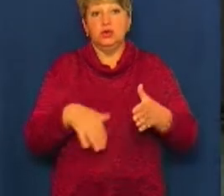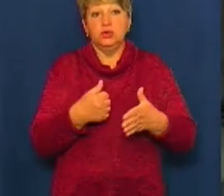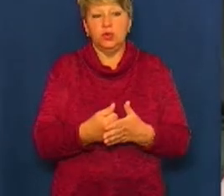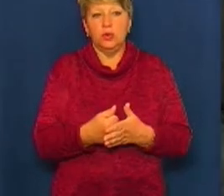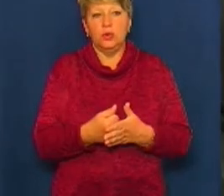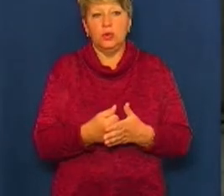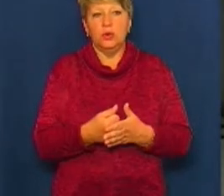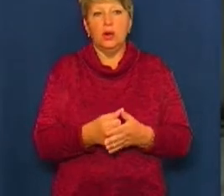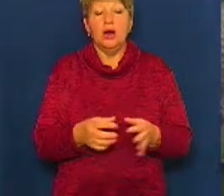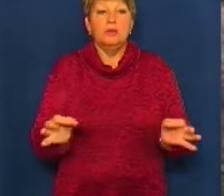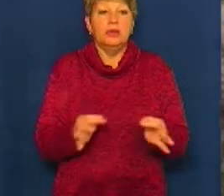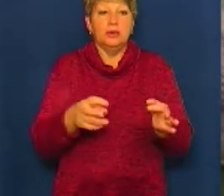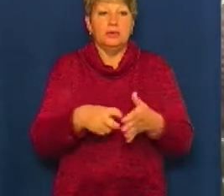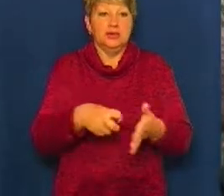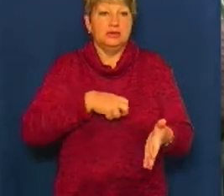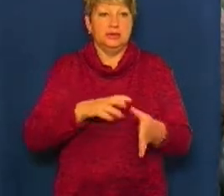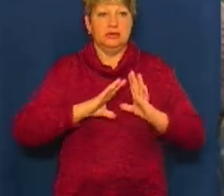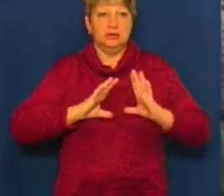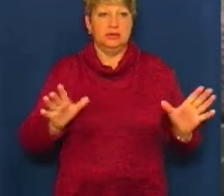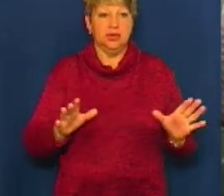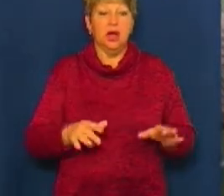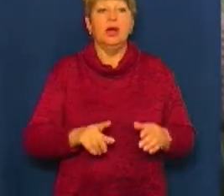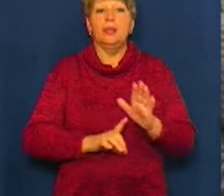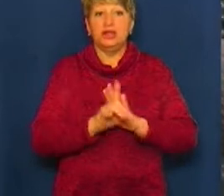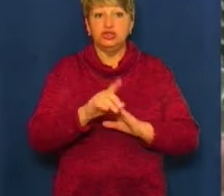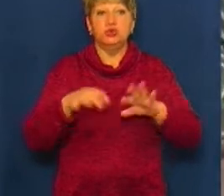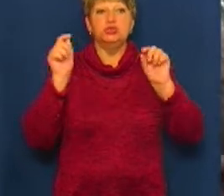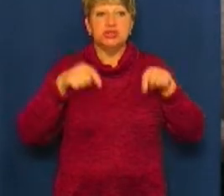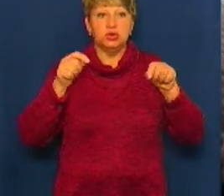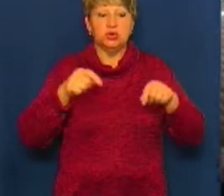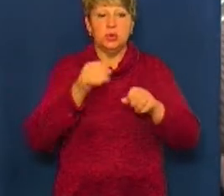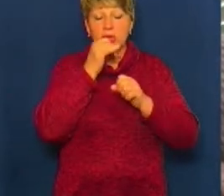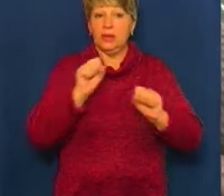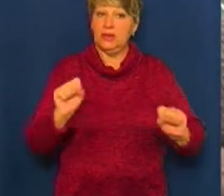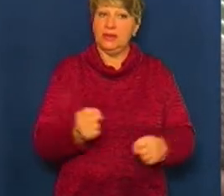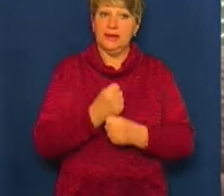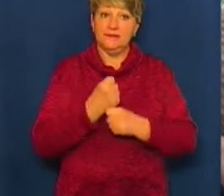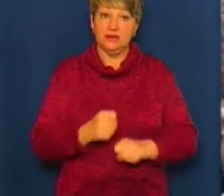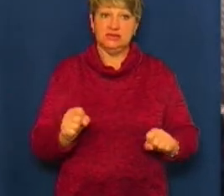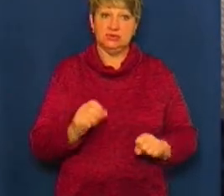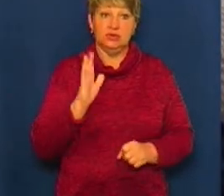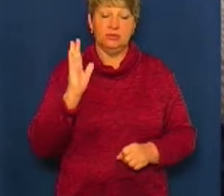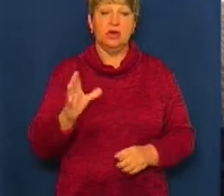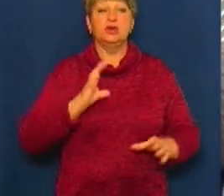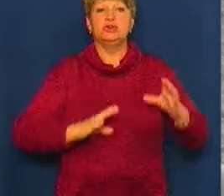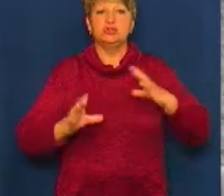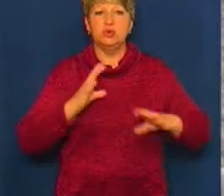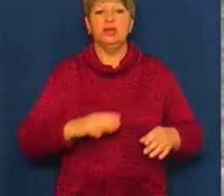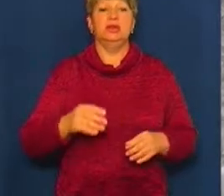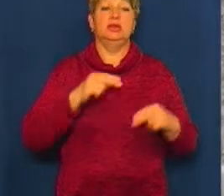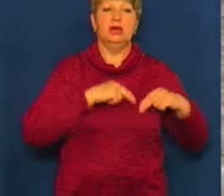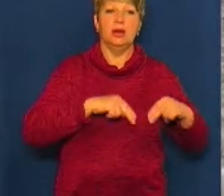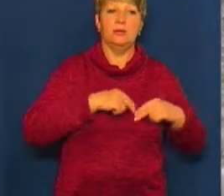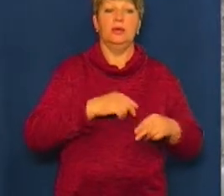жодного результату ми не бачимо. Почнуться дощі, там невозможно буде, а кожного діти, студенти на роботу їдуть.